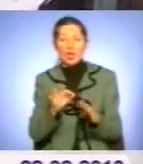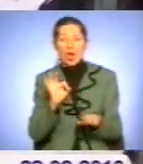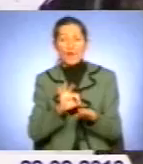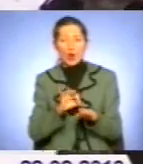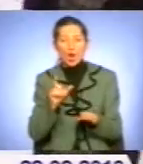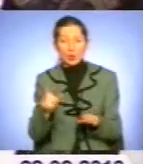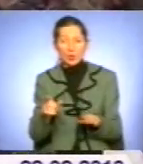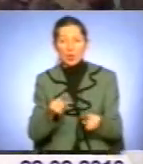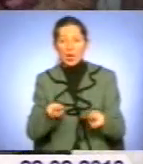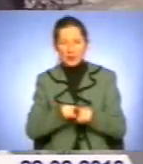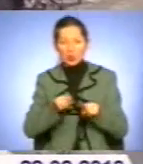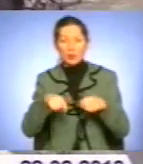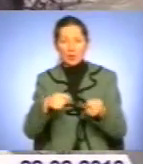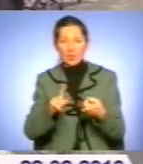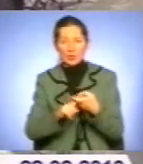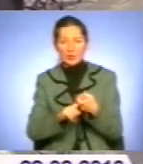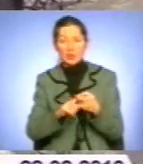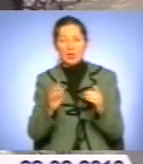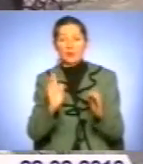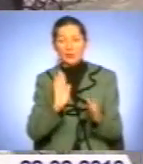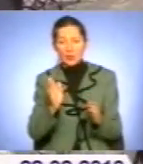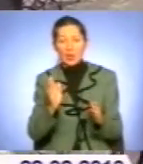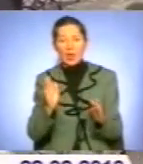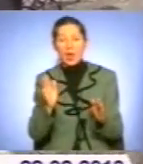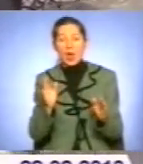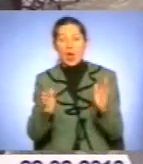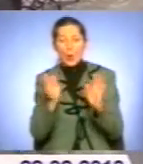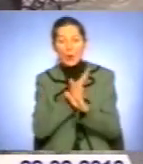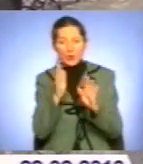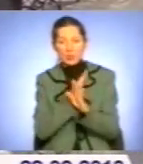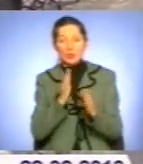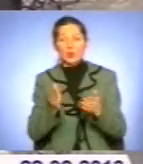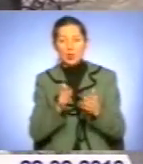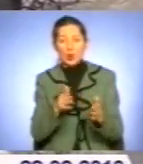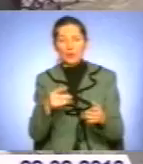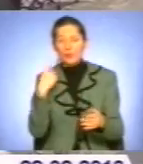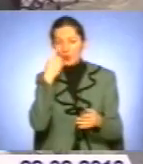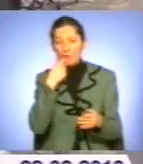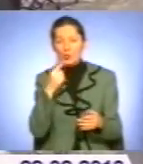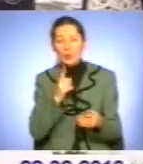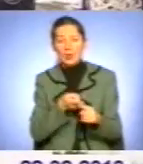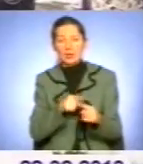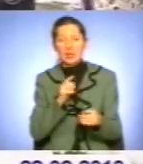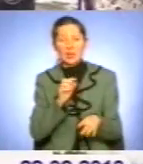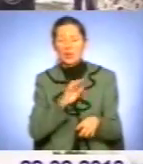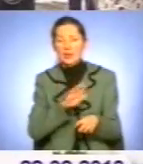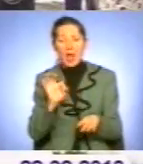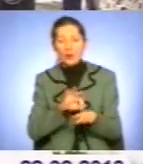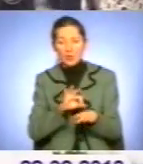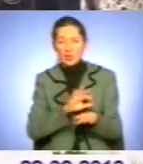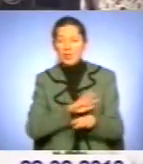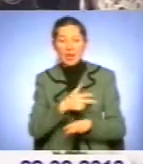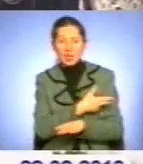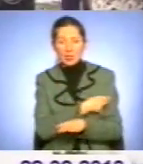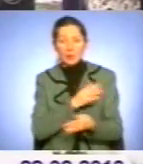інфекції відбувається повітряно-крапельним шляхом. Особи, які не хворіли на кір, не щеплені проти неї, залишаються високо сприятливими до кору